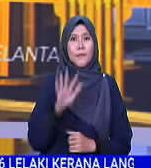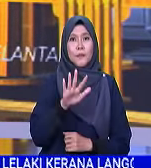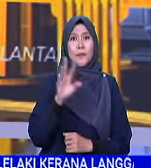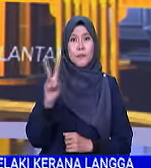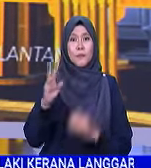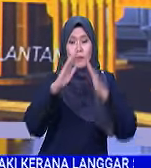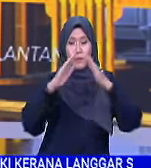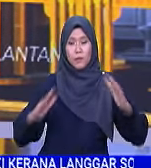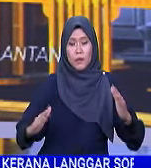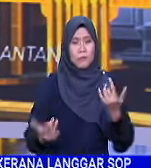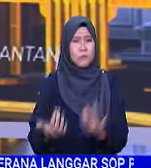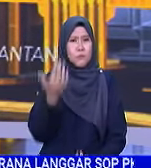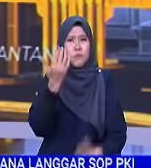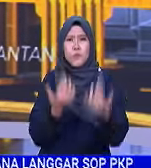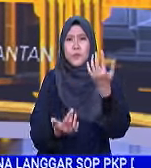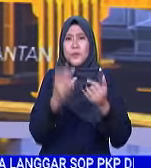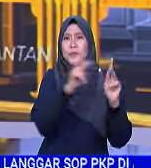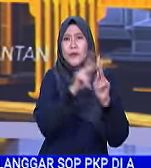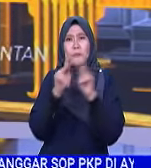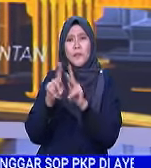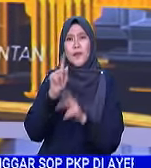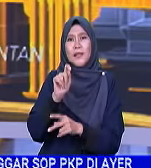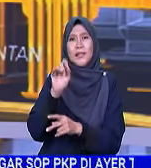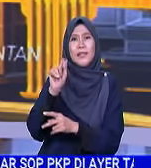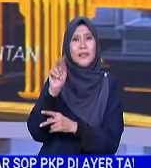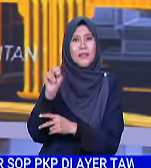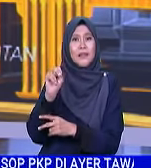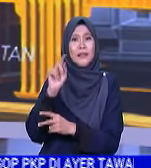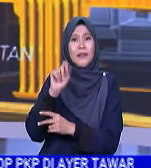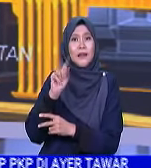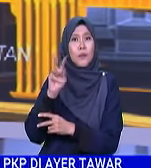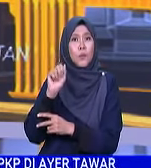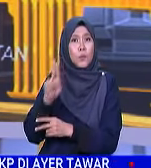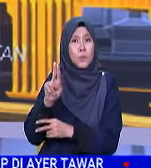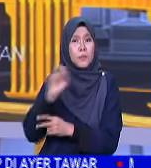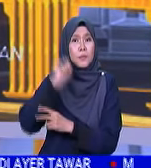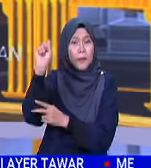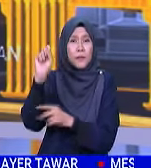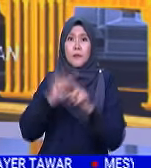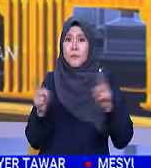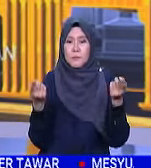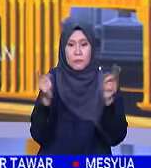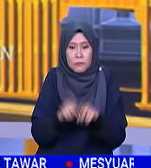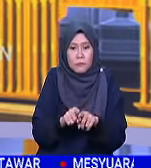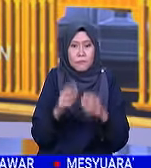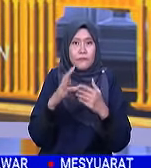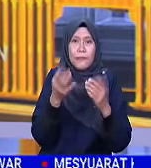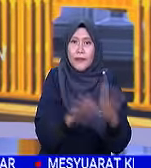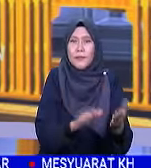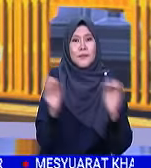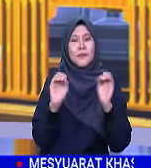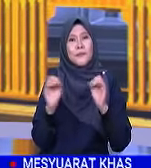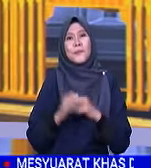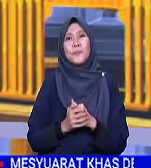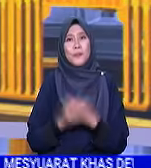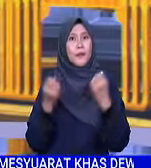56 rumah musnah dalam kebakaran di kampung Titingan Tawau, Sabah. Bagaimanapun, tiada kemalangan jiwa dilaporkan. Laporan